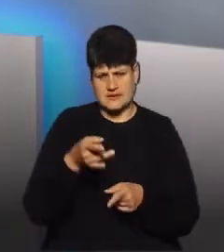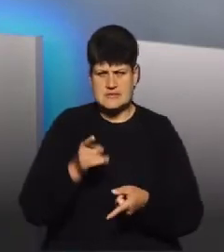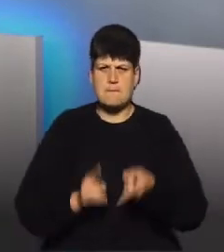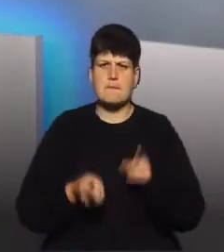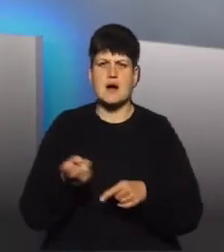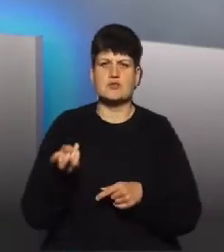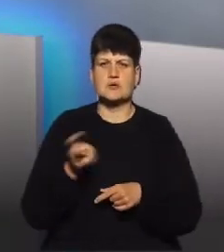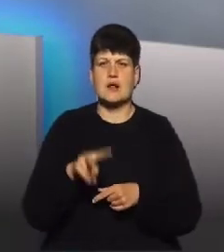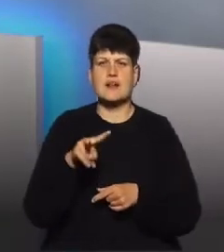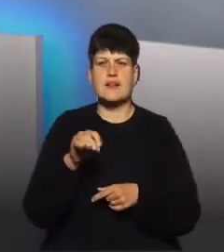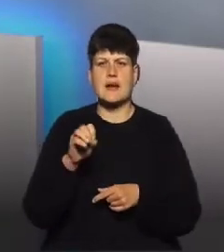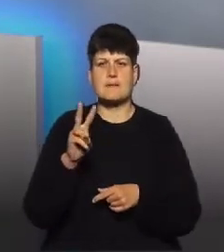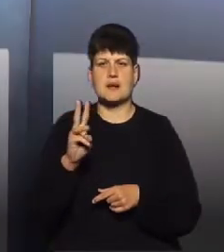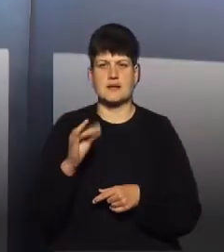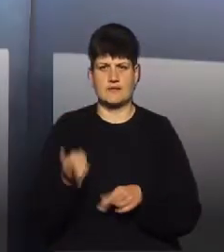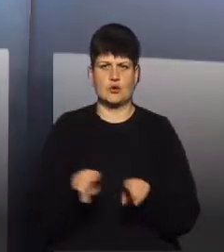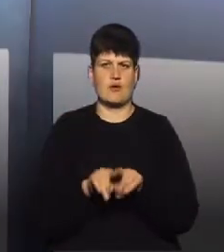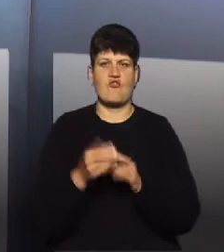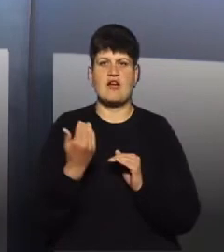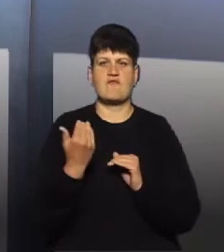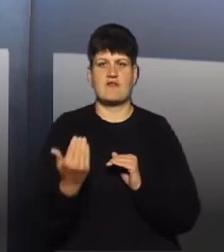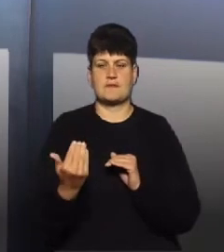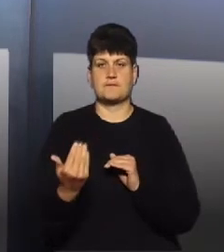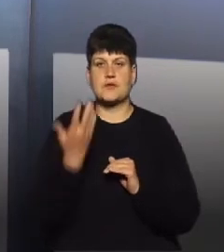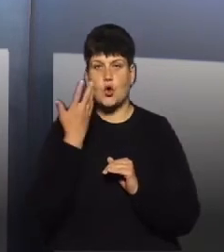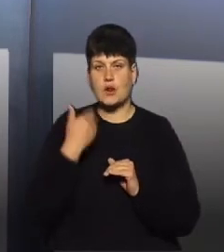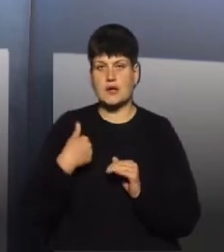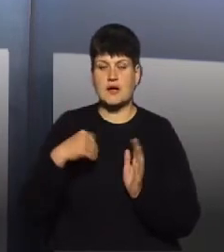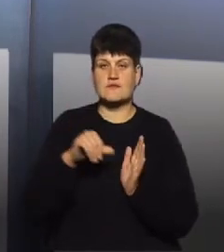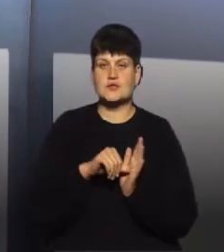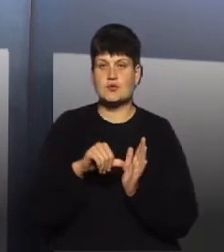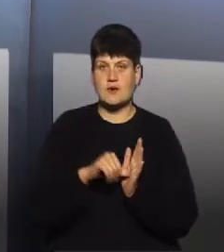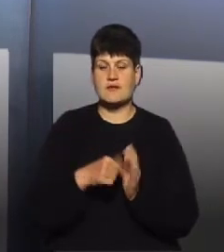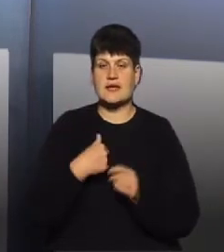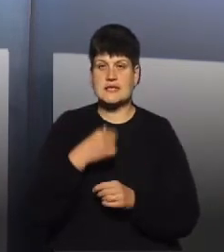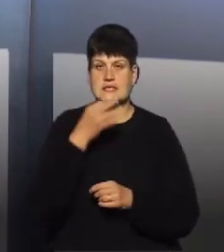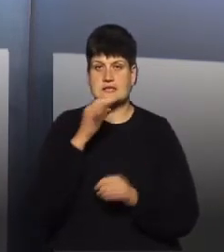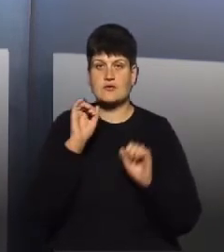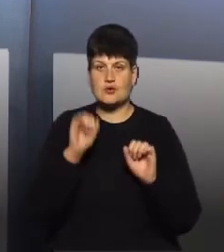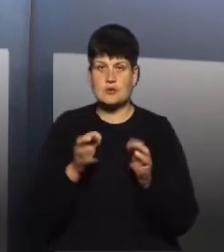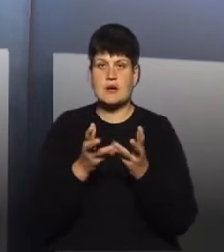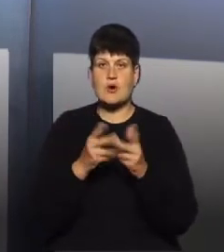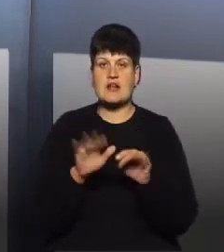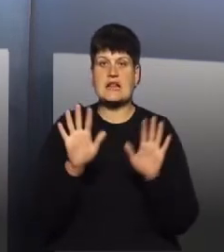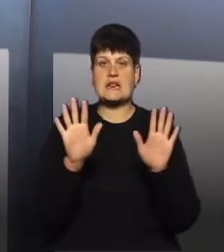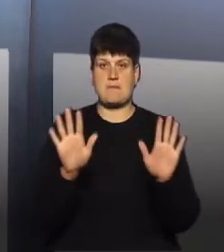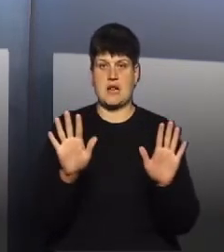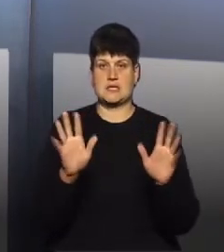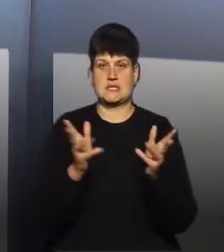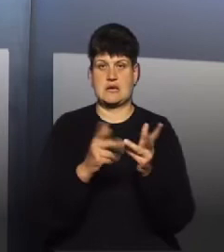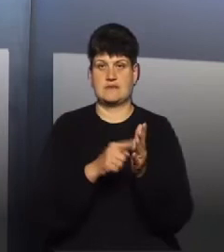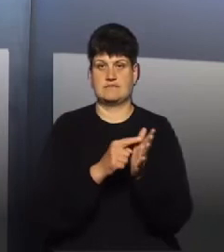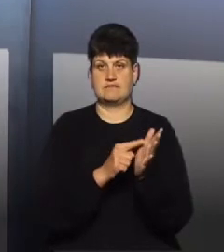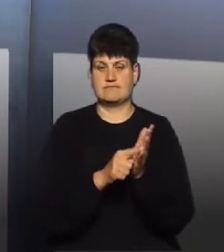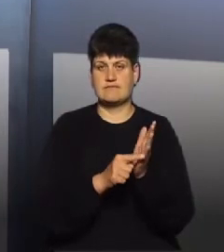як ви? Скільки їх ще є? Коли я виступав, я сказав, що можна порахувати на пальцях. Дуже мало